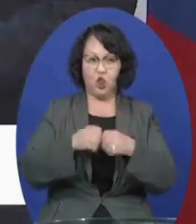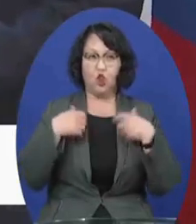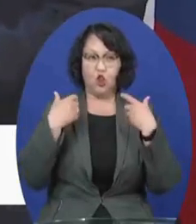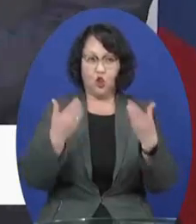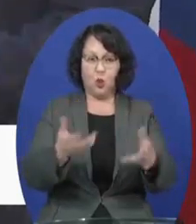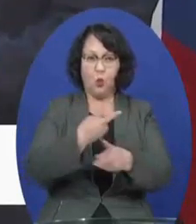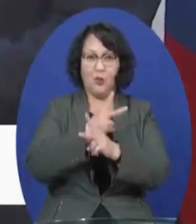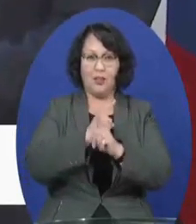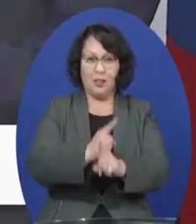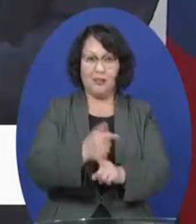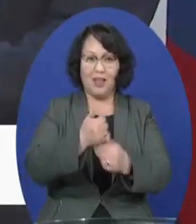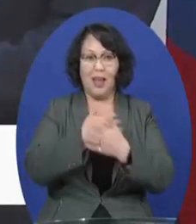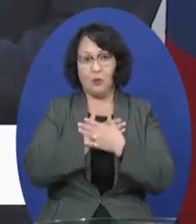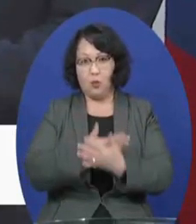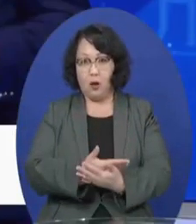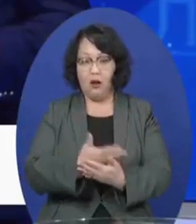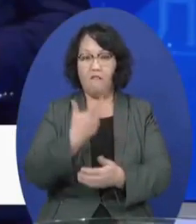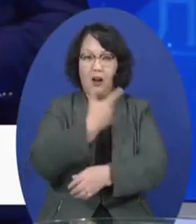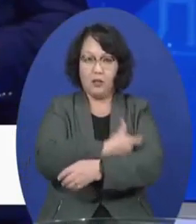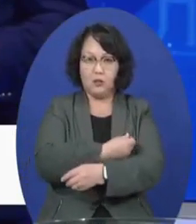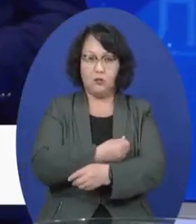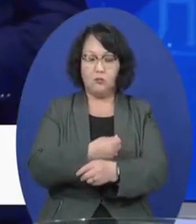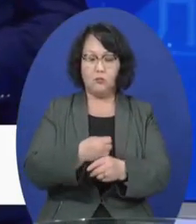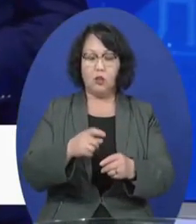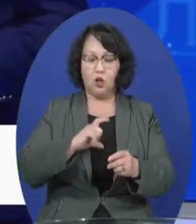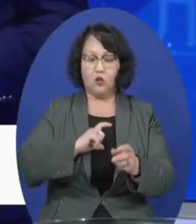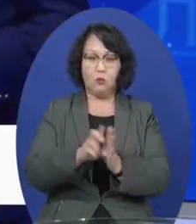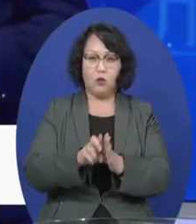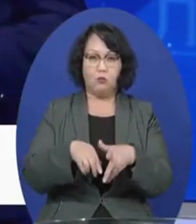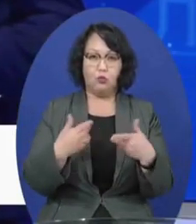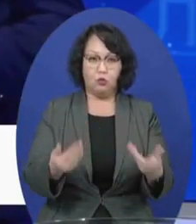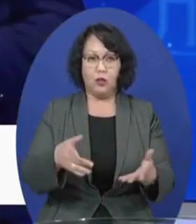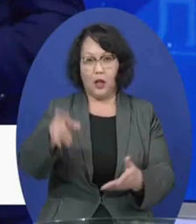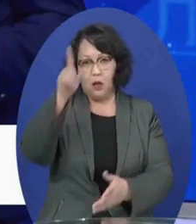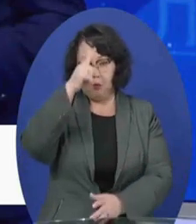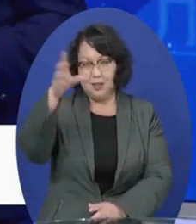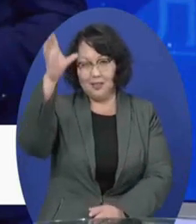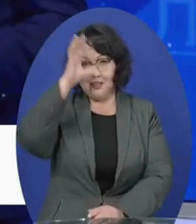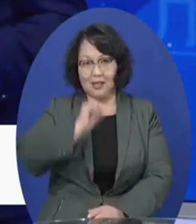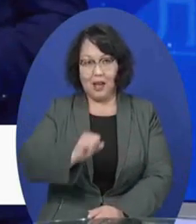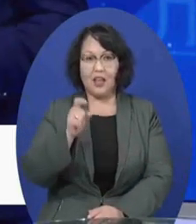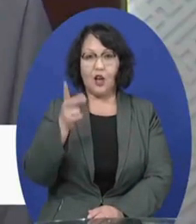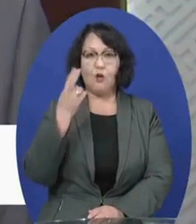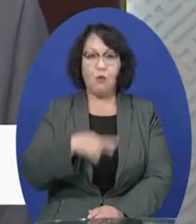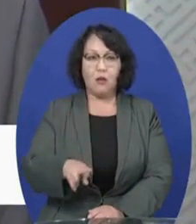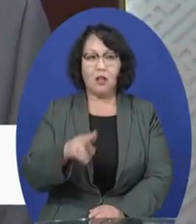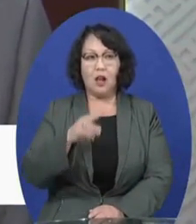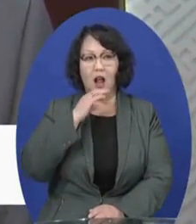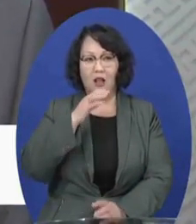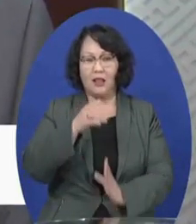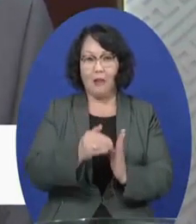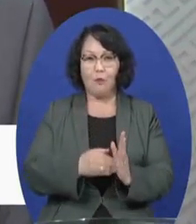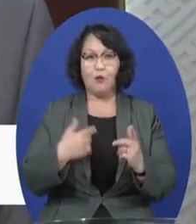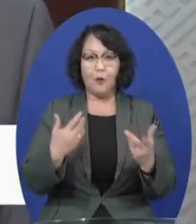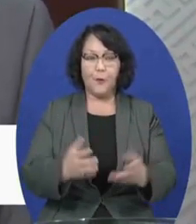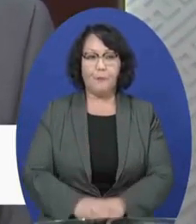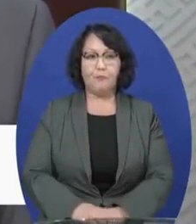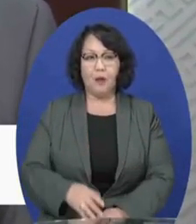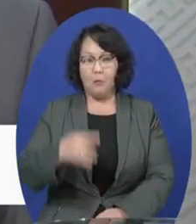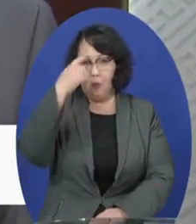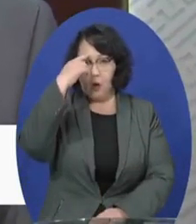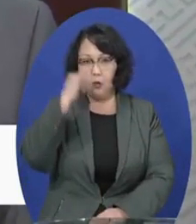зааснаар вакцины сайн дураар хийгддэг юм ажиллагаа. Үзэгч та бүхэндээ эрүүл мэндийн сайд энх холдын ярилцлагыг хүргэж байна. Ер нь манай улс дэлхийн эрүүл